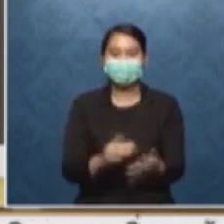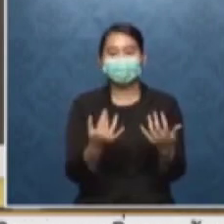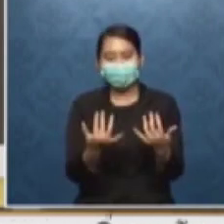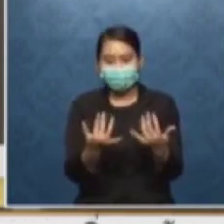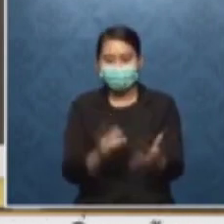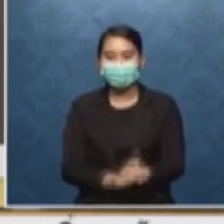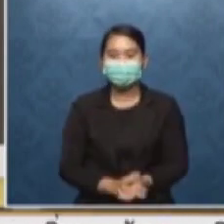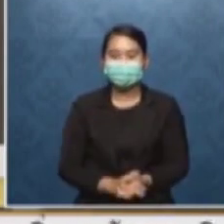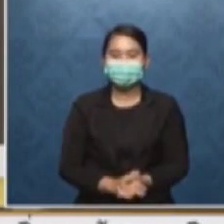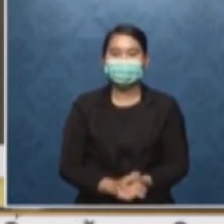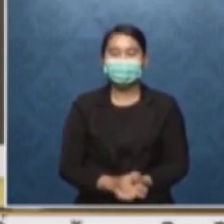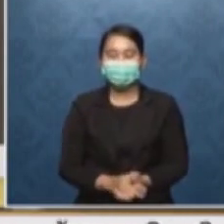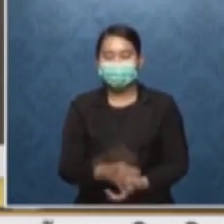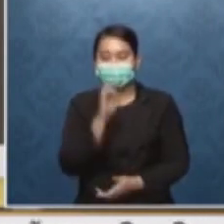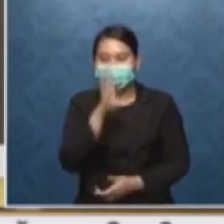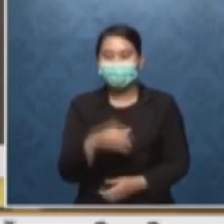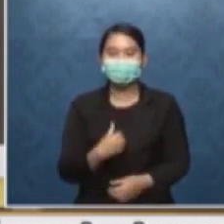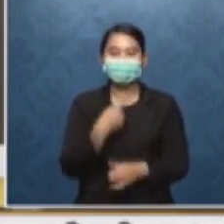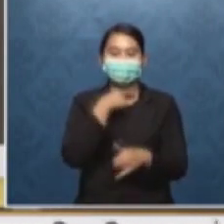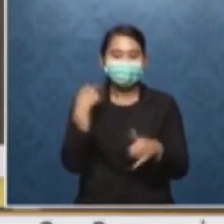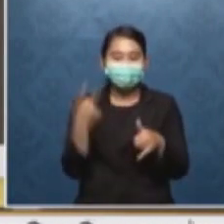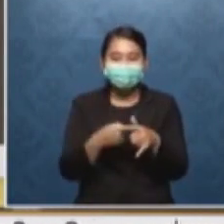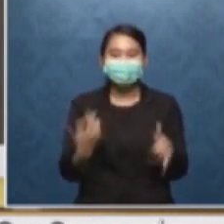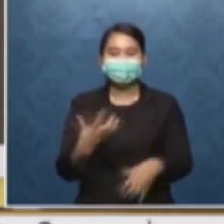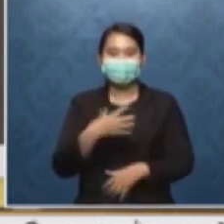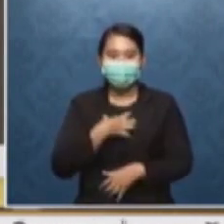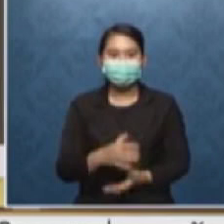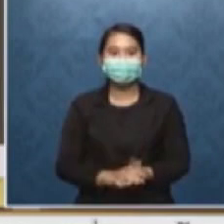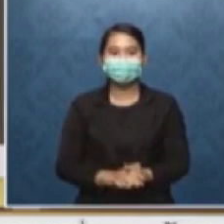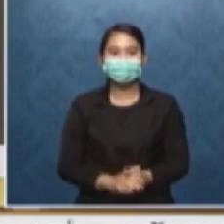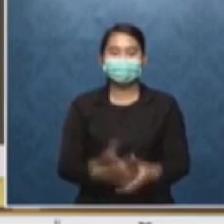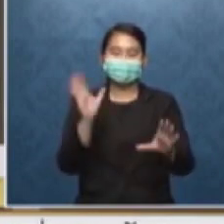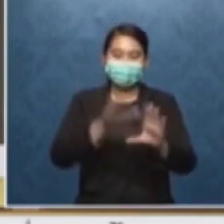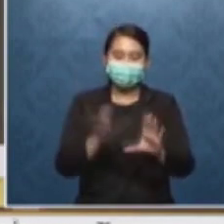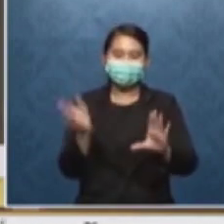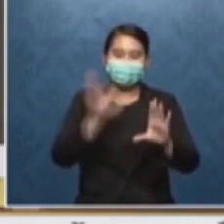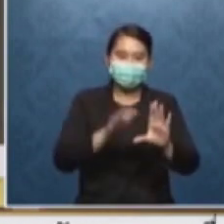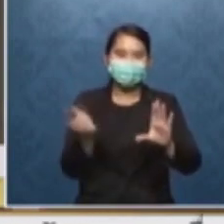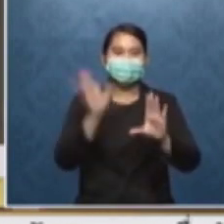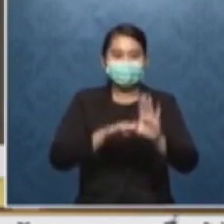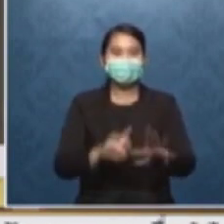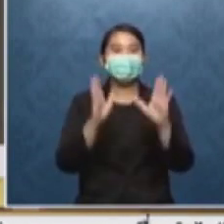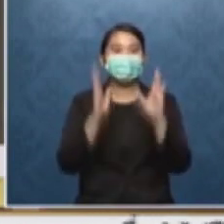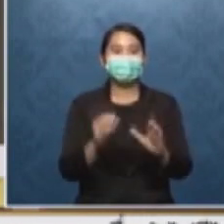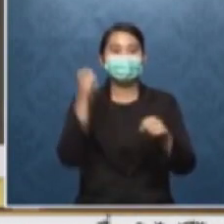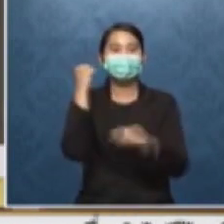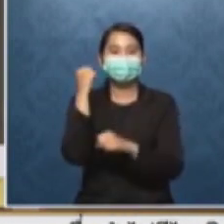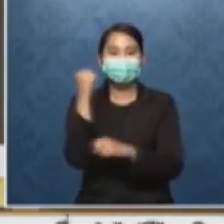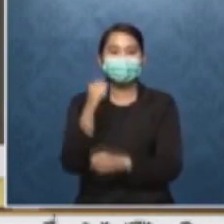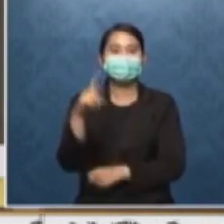ก็แล้วขู่ฆ่าตัวตายก็แล้วลงทะเบียนแล้วลงทะเบียนเล่าหาคนจนแล้วหาคนจนอีกจนคนจนตายหมด